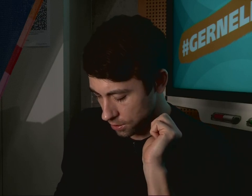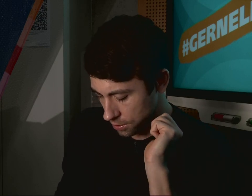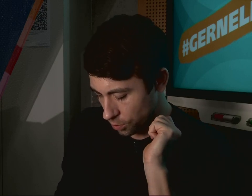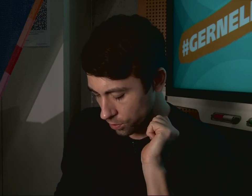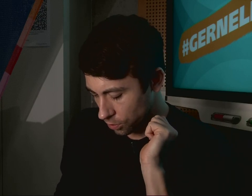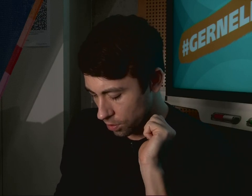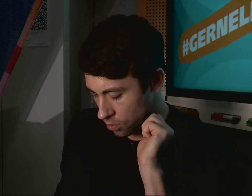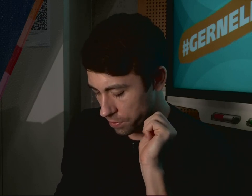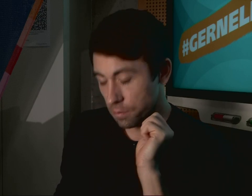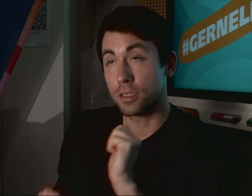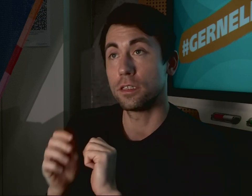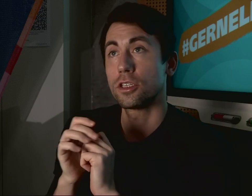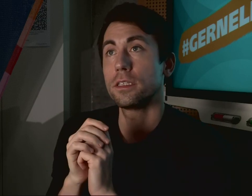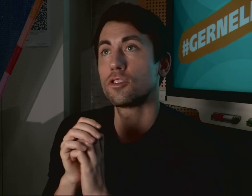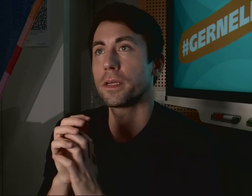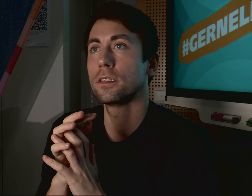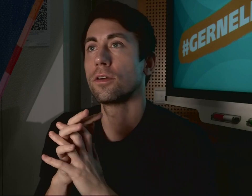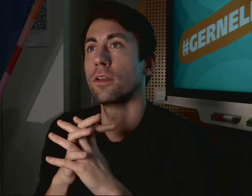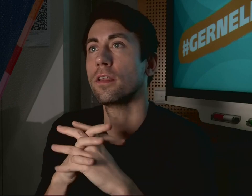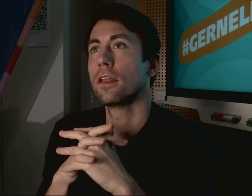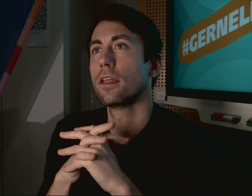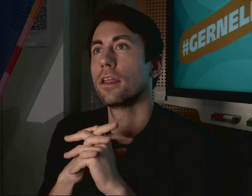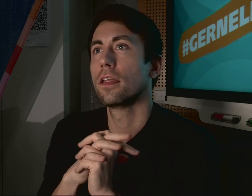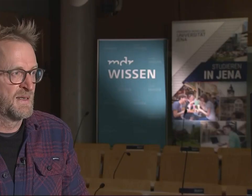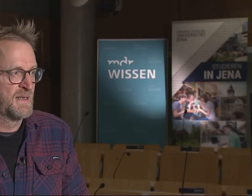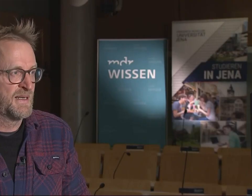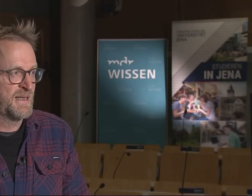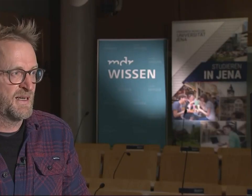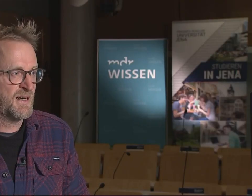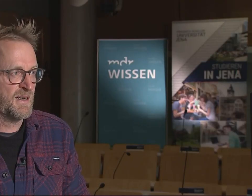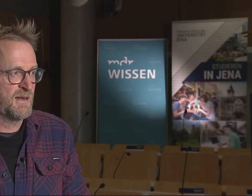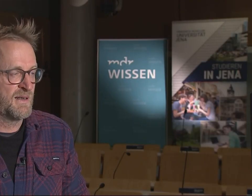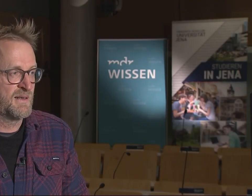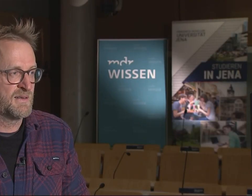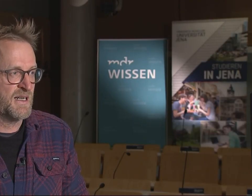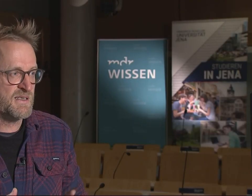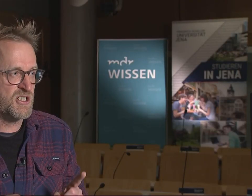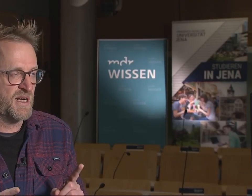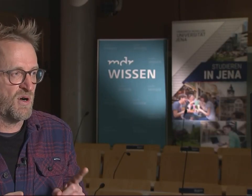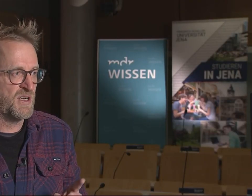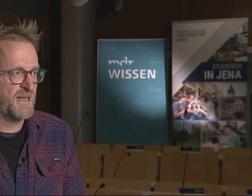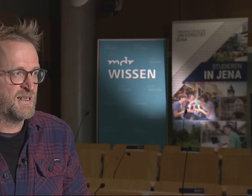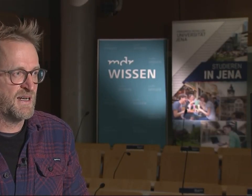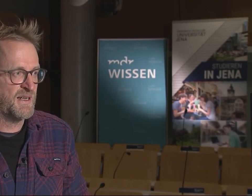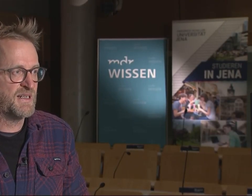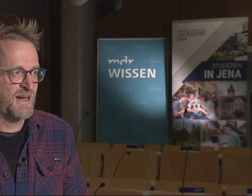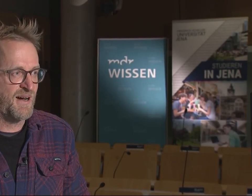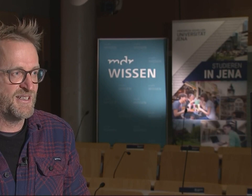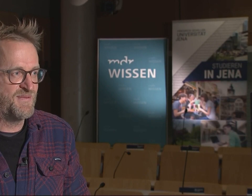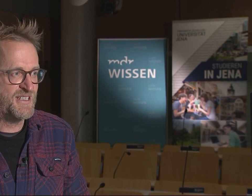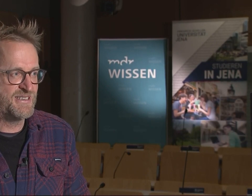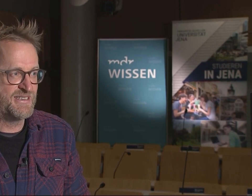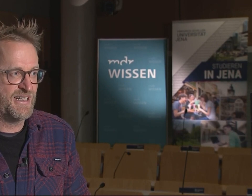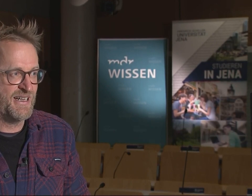es, dass Menschen, die nicht hören können, auch manchmal schlecht sprechen können? Inka, das stellen wir auch nach hinten an.